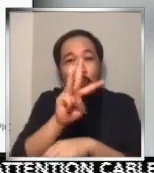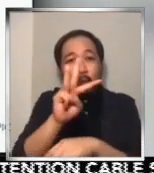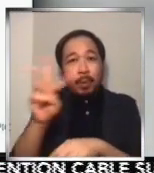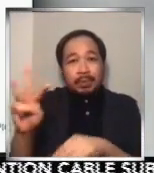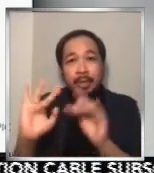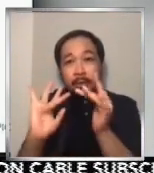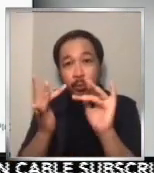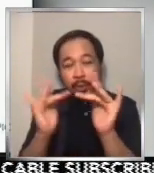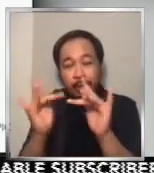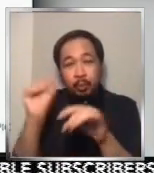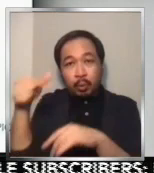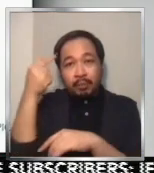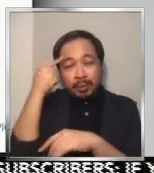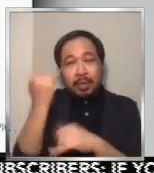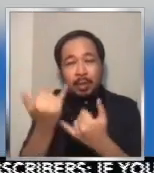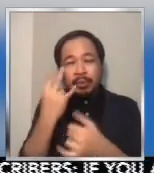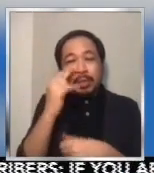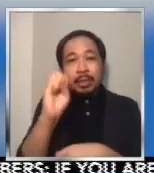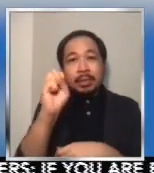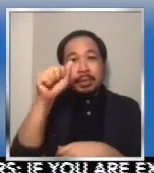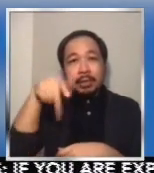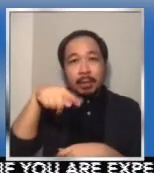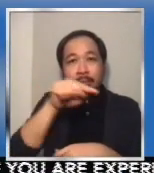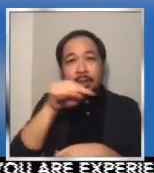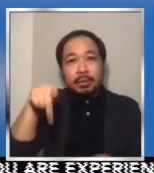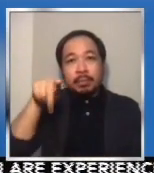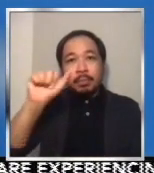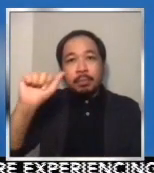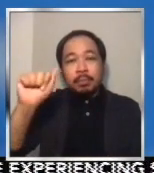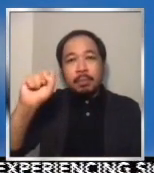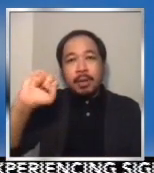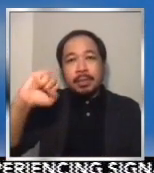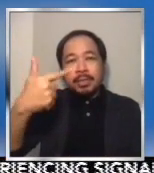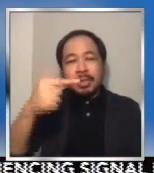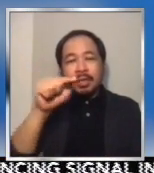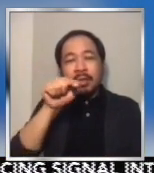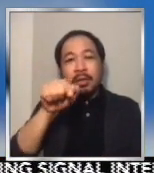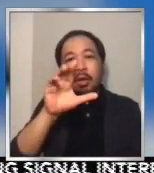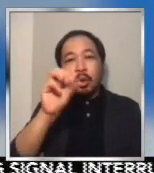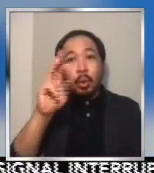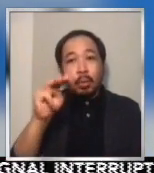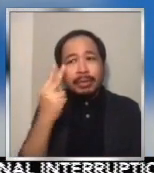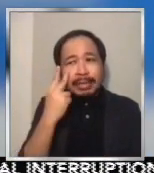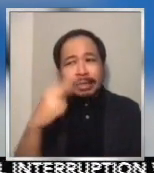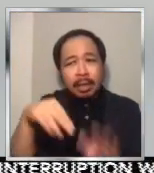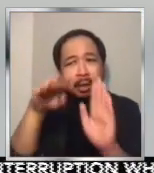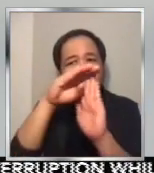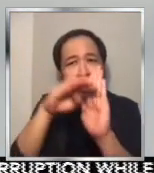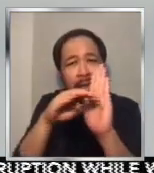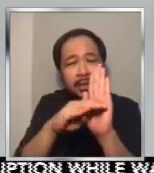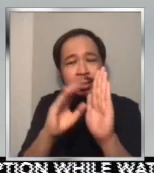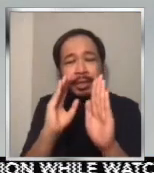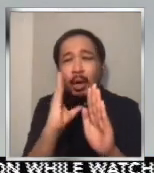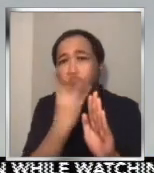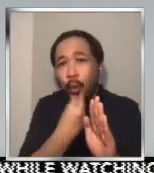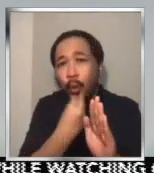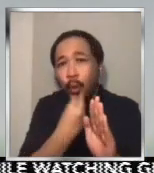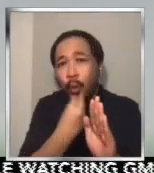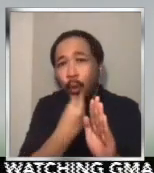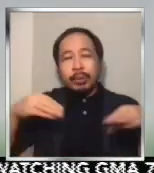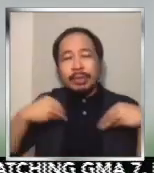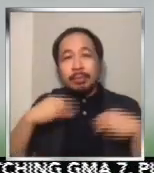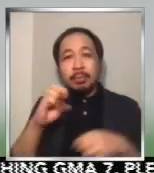ang sap-pasig.com para makita ang listahan ng mga mabibigyan ng supplemental SAP. Kung wala raw ang pangalan dito ay pwedeng magparehistro